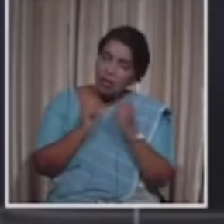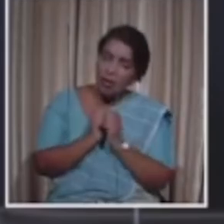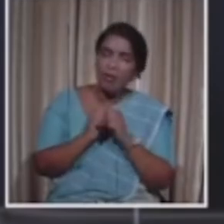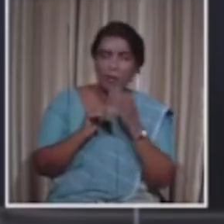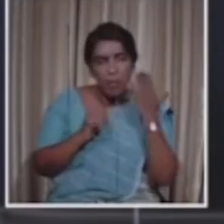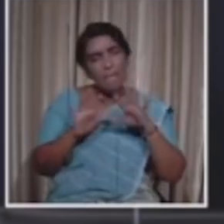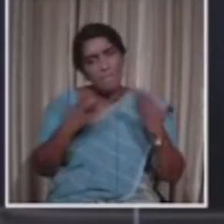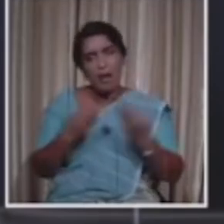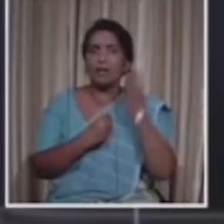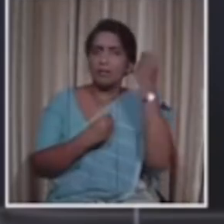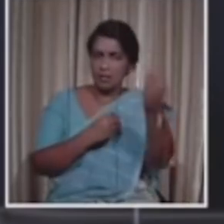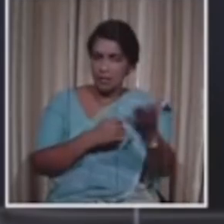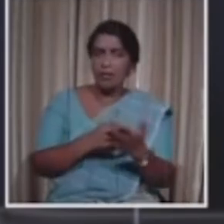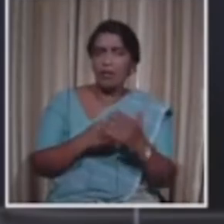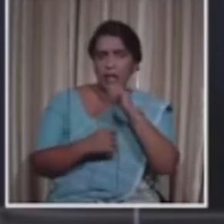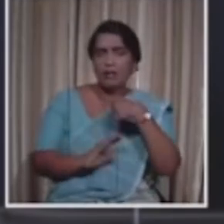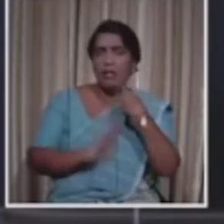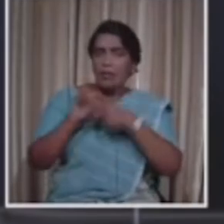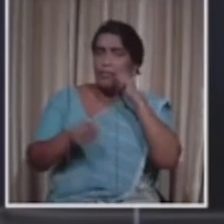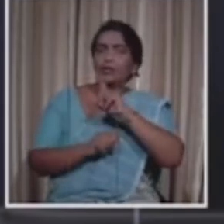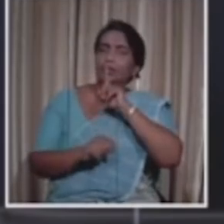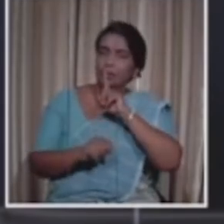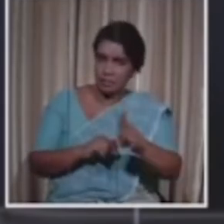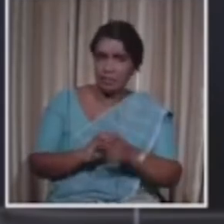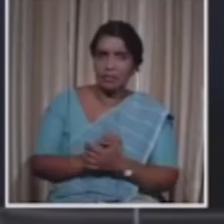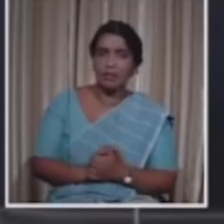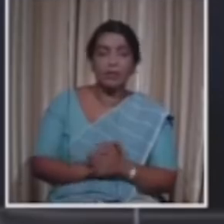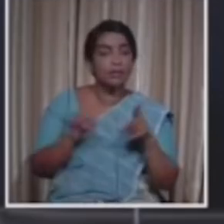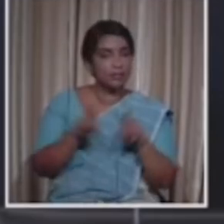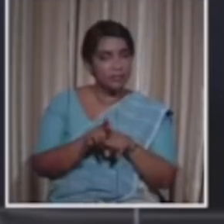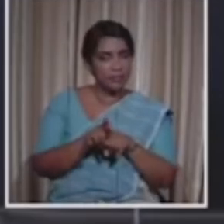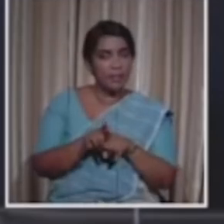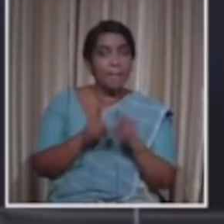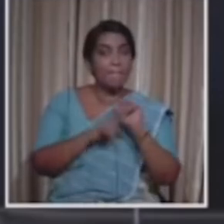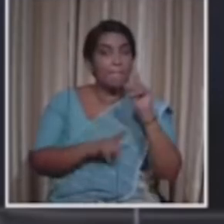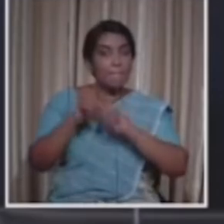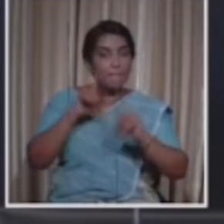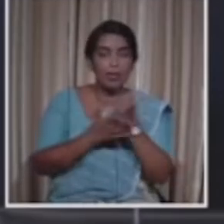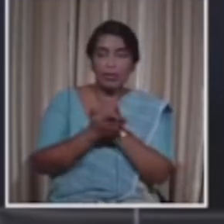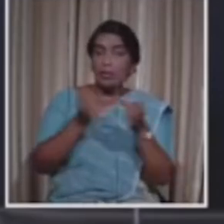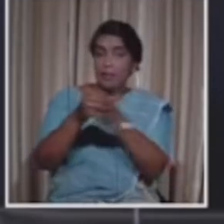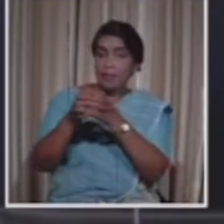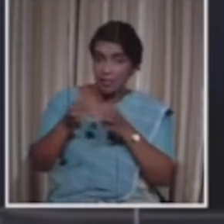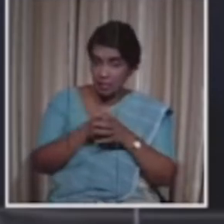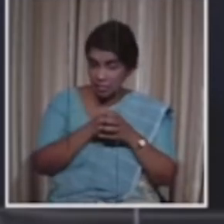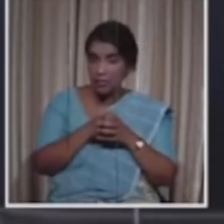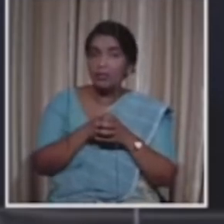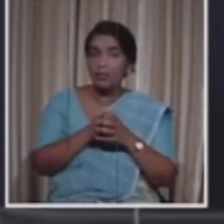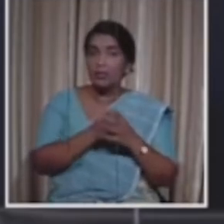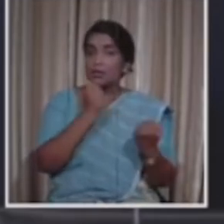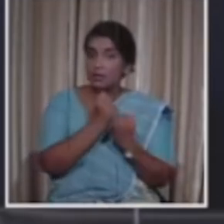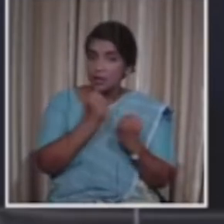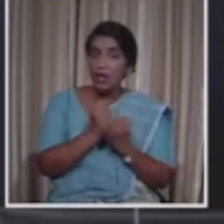පුළුවන් කෙනෙකුට දෙන්න ඕනේ ඒක තමයි රටේ ජනතාව කියන්නේ ඊළඟට පාර්ලිමේන්තුවේ සියලු පක්ෂවල සහයෝගය